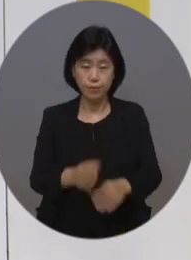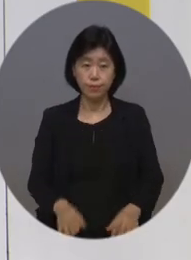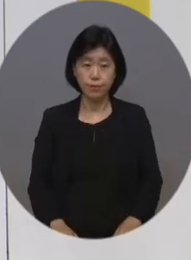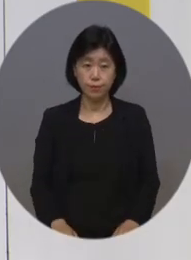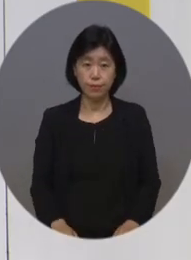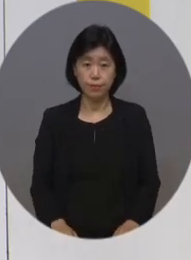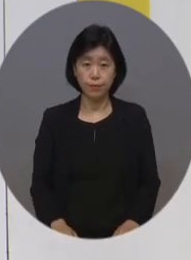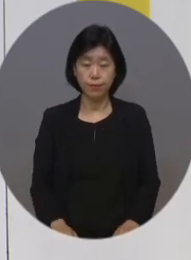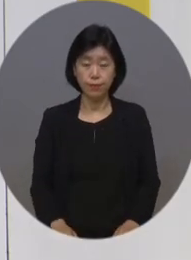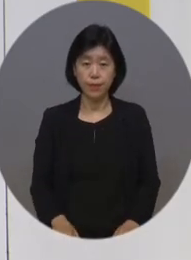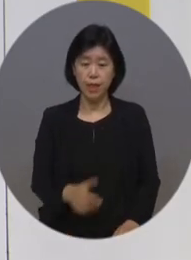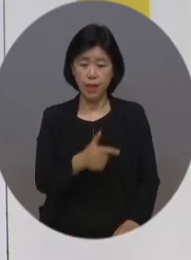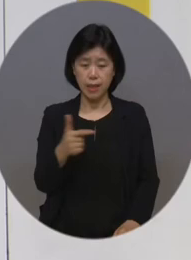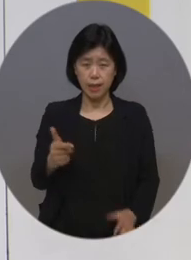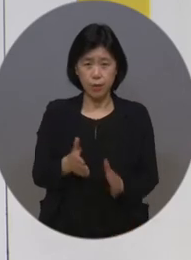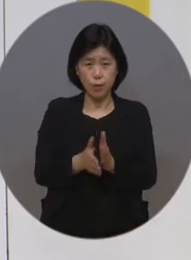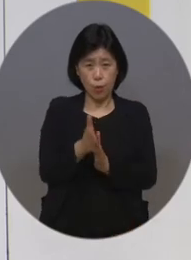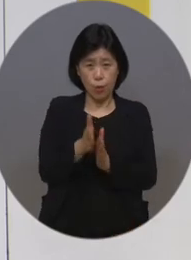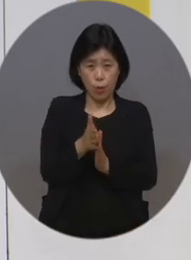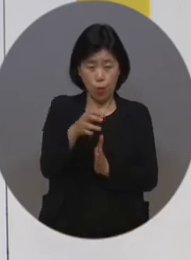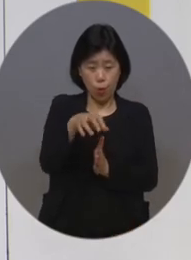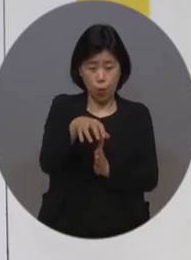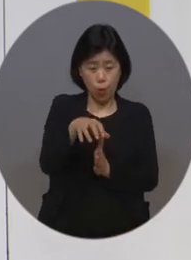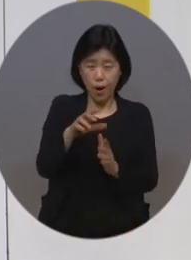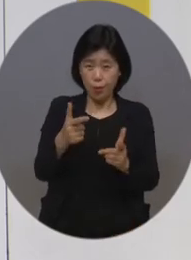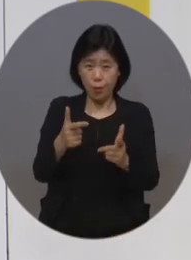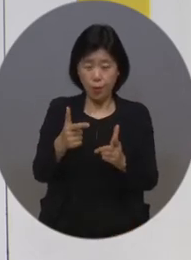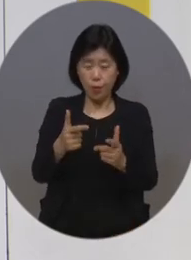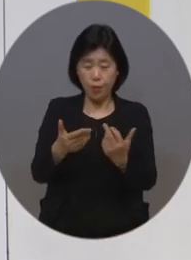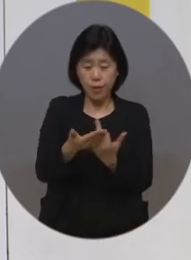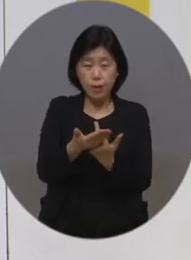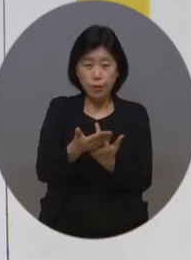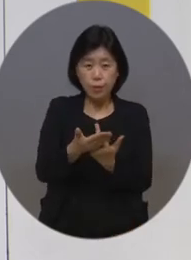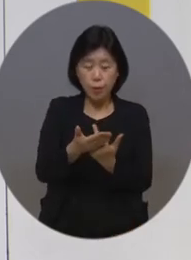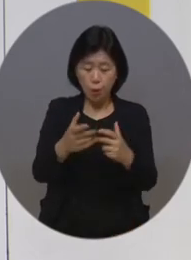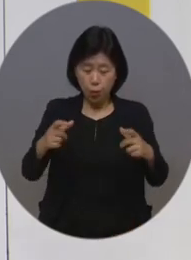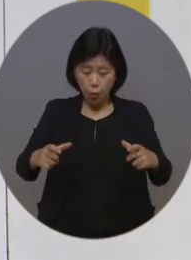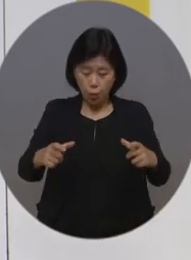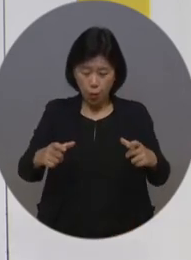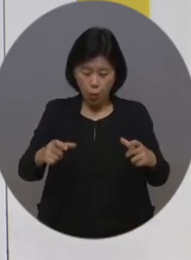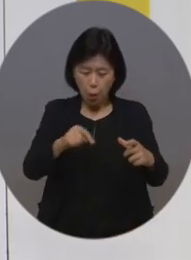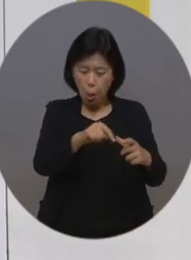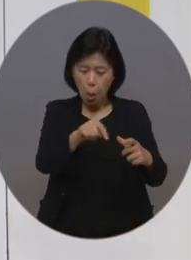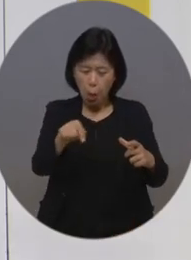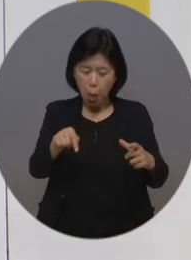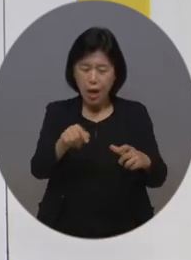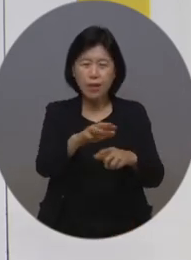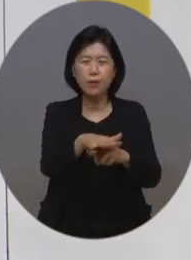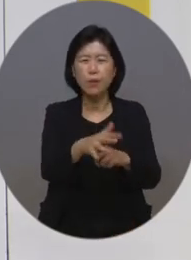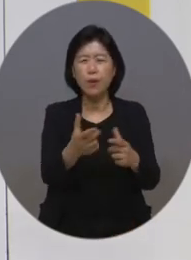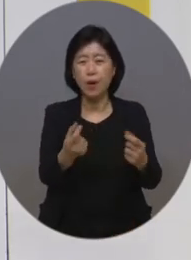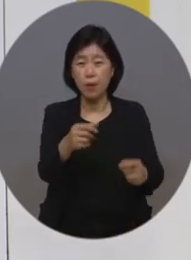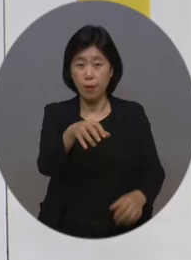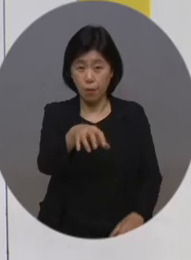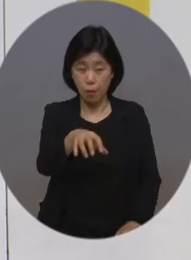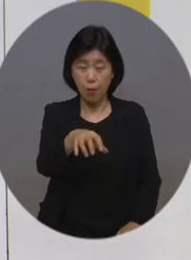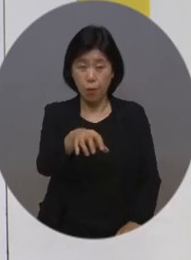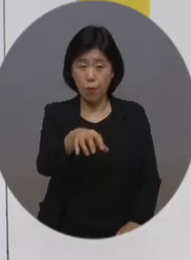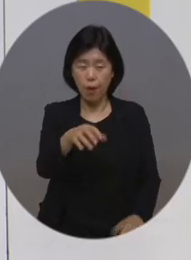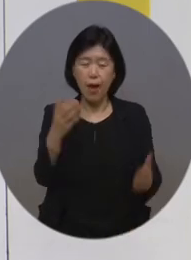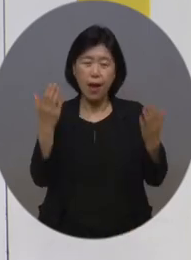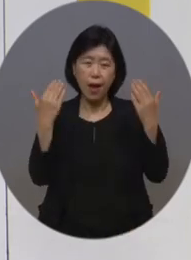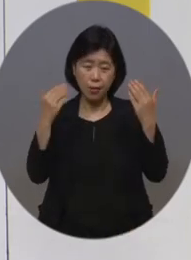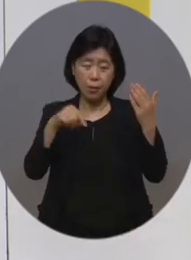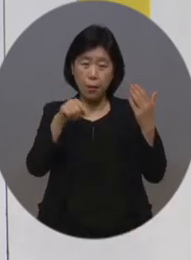대도시가 아니라 15 레인 제주도에도 또 시 글들이 있으니 식으로 있는 분교에 다가는 에 ai 그 프로그램으로